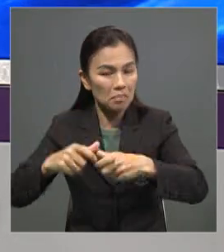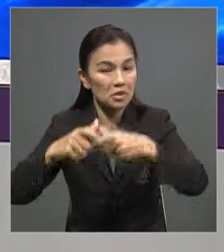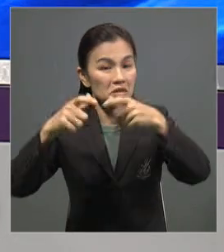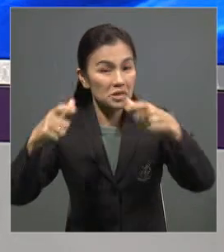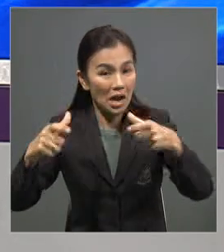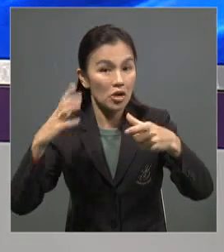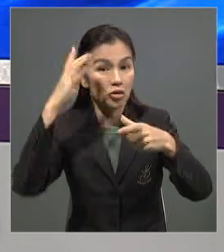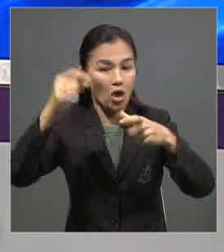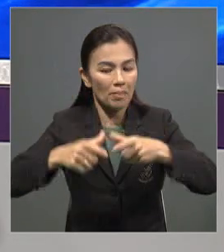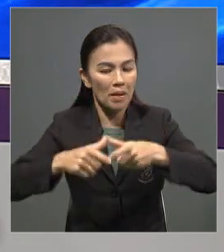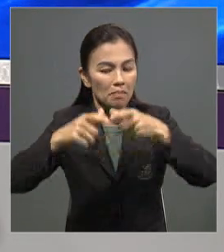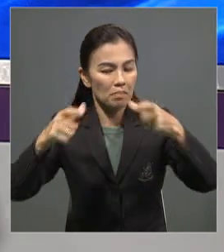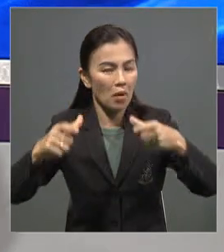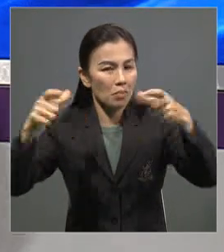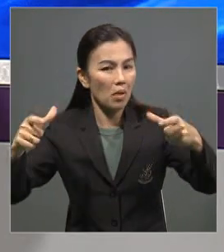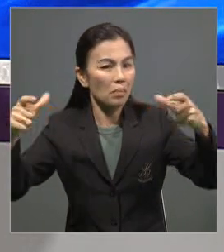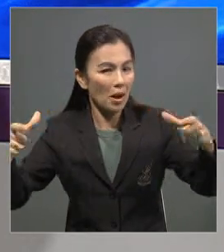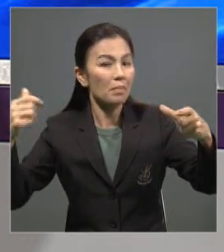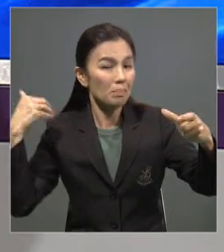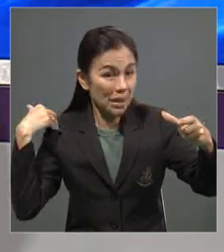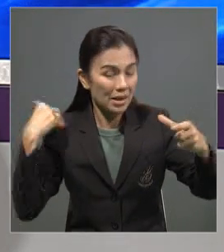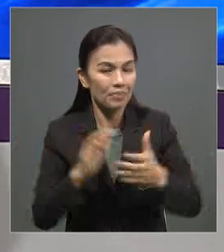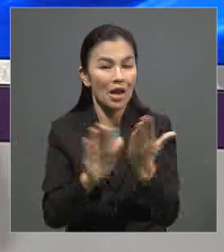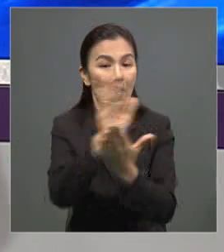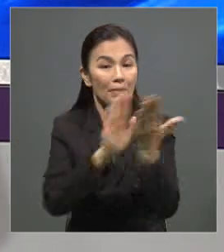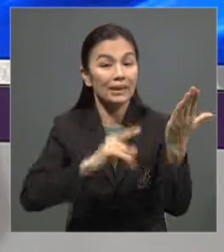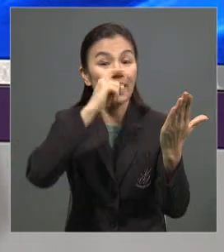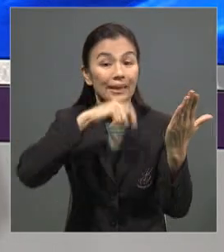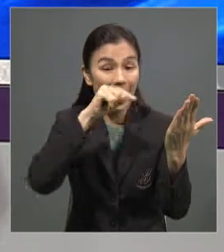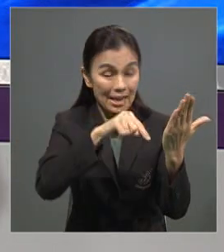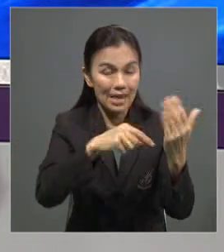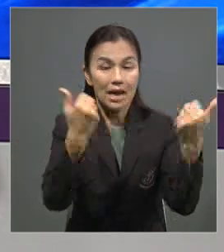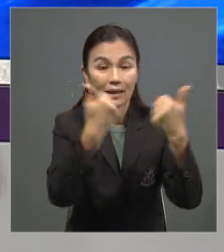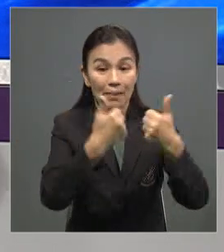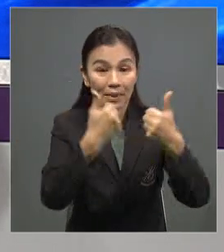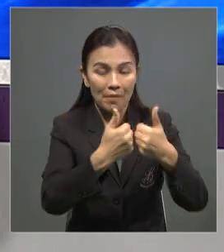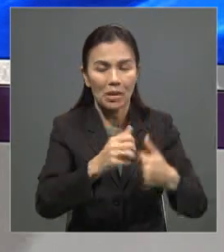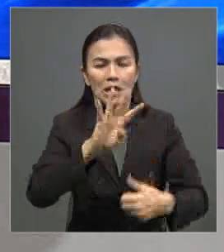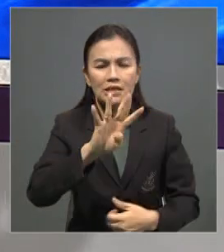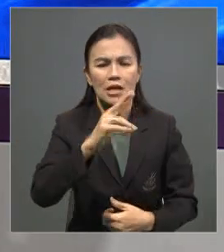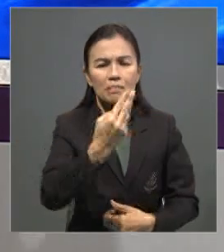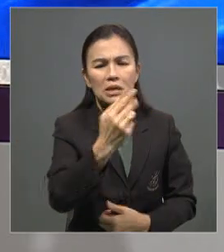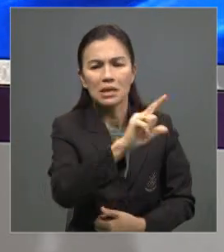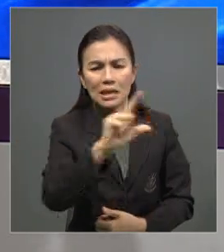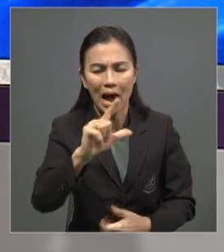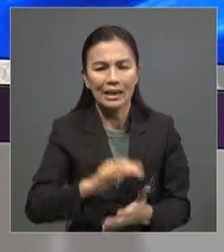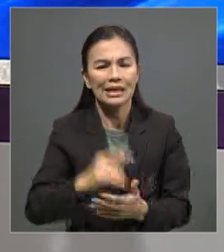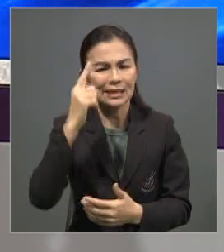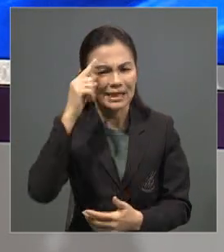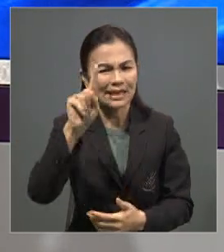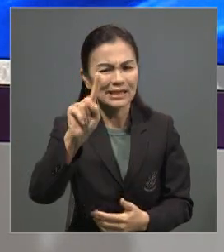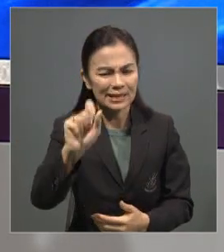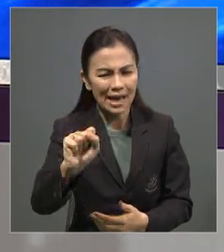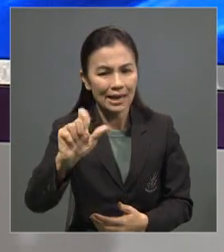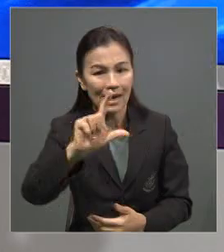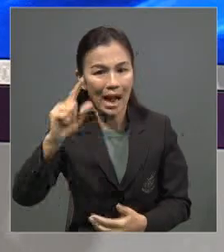ใหญ่ขึ้นเรื่อยๆครับในประเทศไทยครับตอนนี้มูลค่าธุรกิจเกมแตะ 40,000 ล้านบาทนะครับและน่าจะแตะ 100,000 ล้านบา